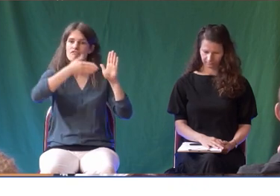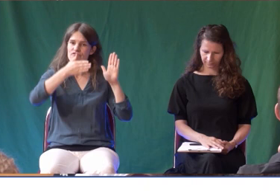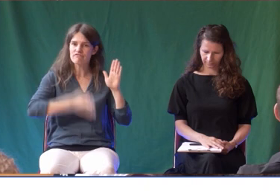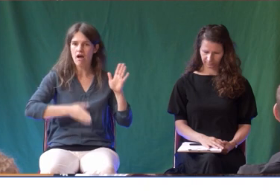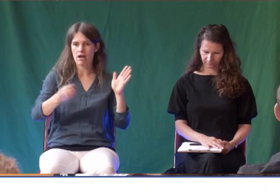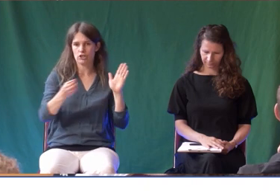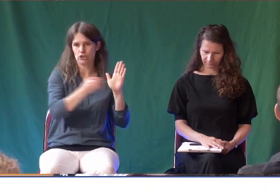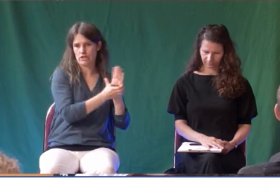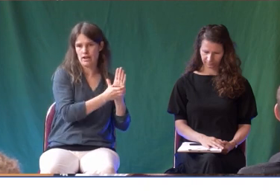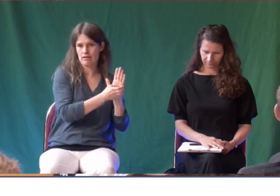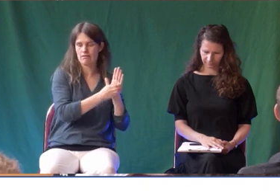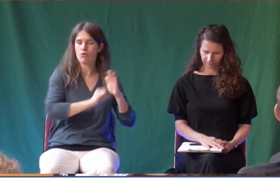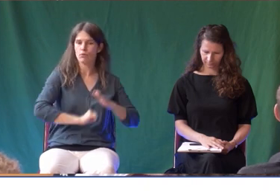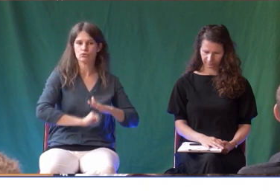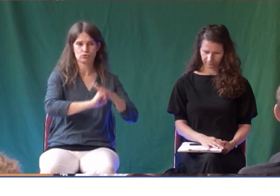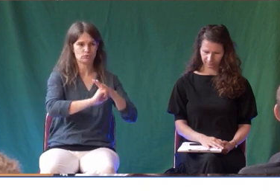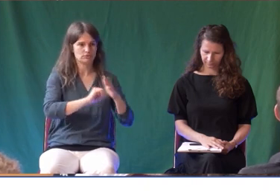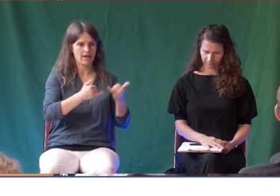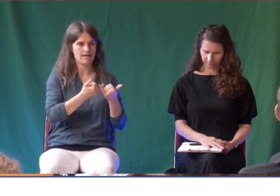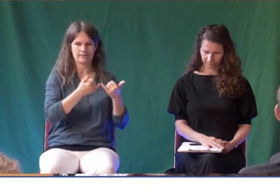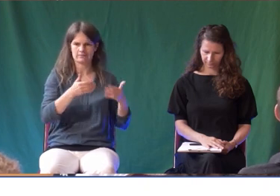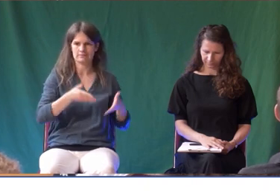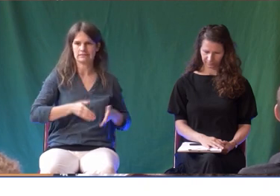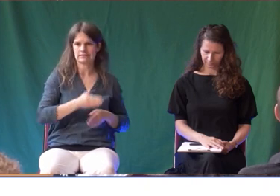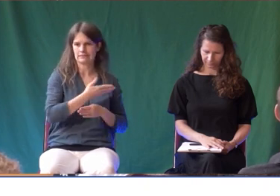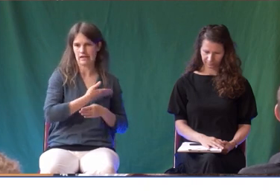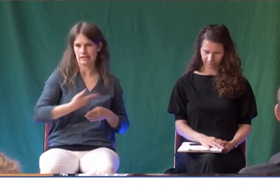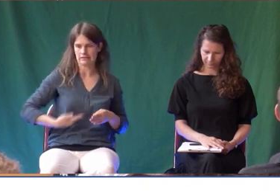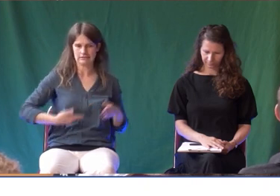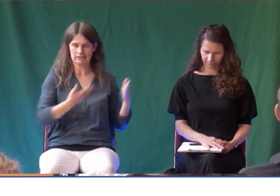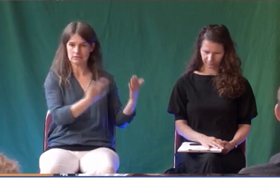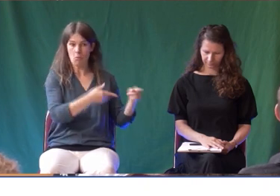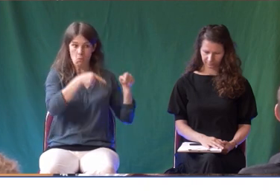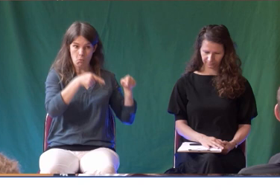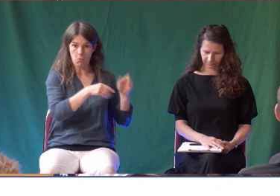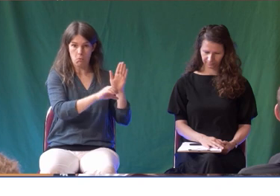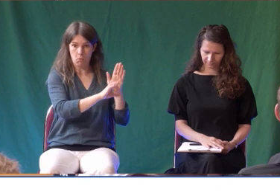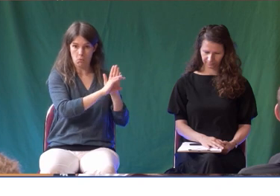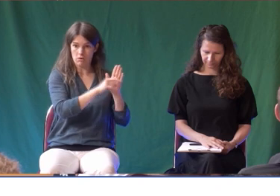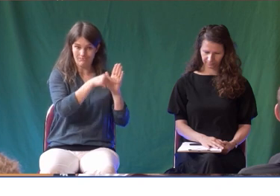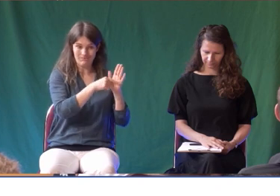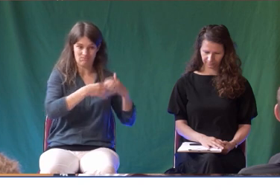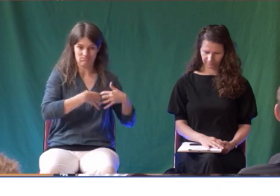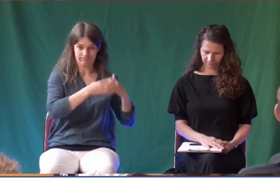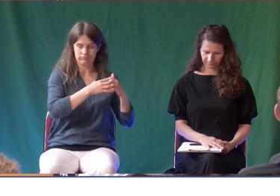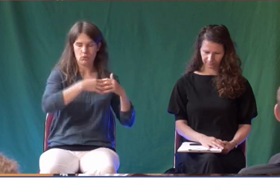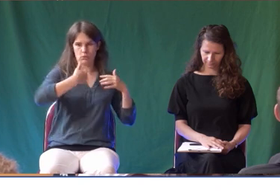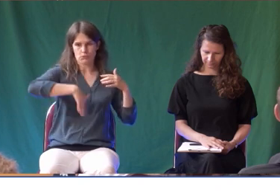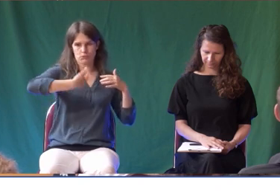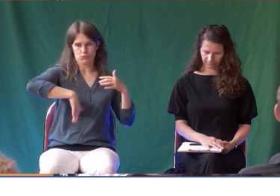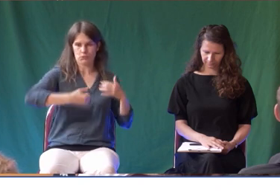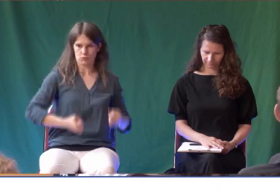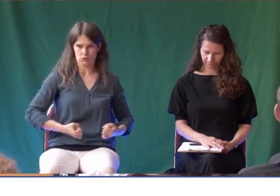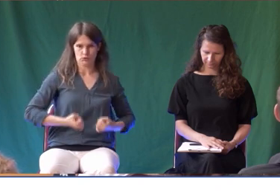Sachsen das war gar nicht einfach diese Fachstelle zu gründen die Fachstelle